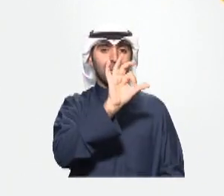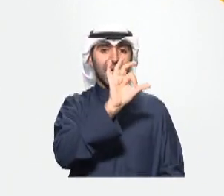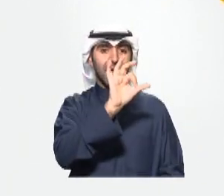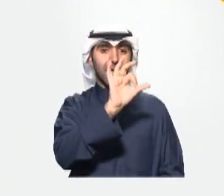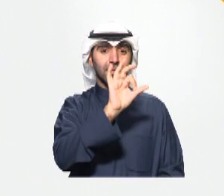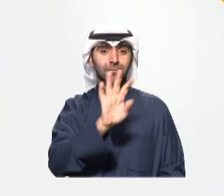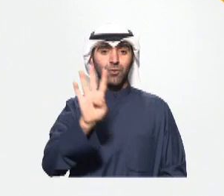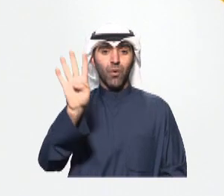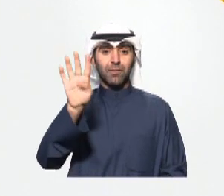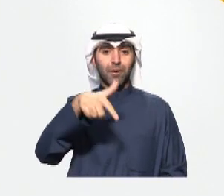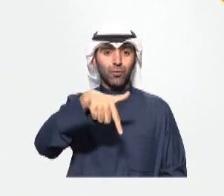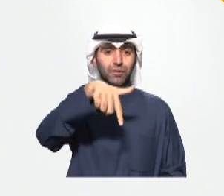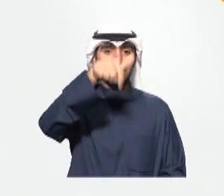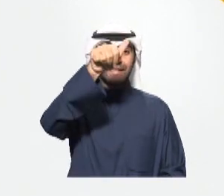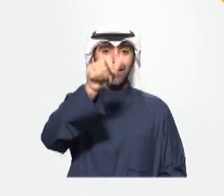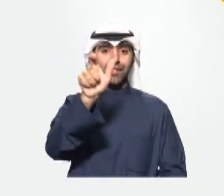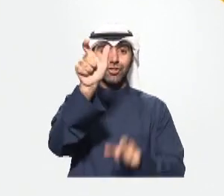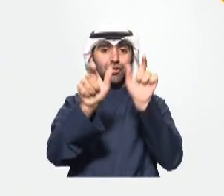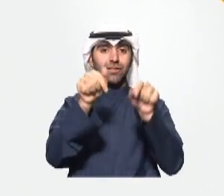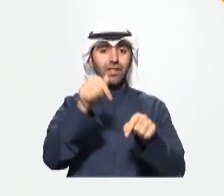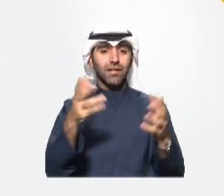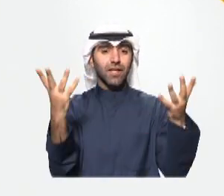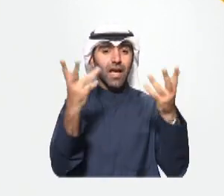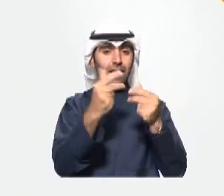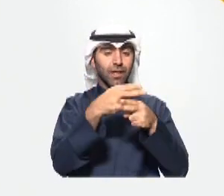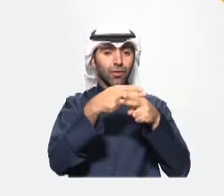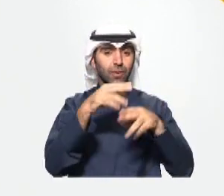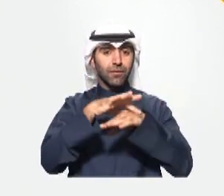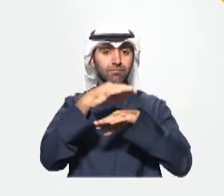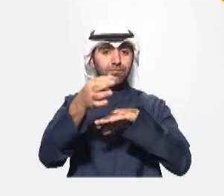964 حالة، يصبح لدينا الآن المجموع الإجمالي هو